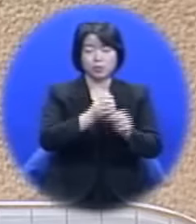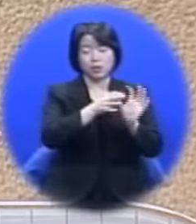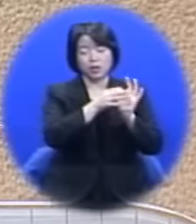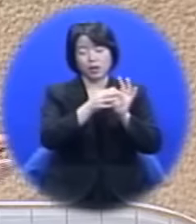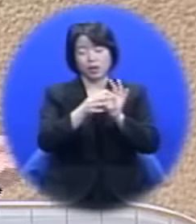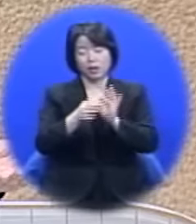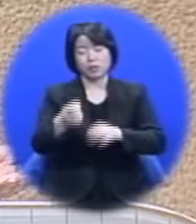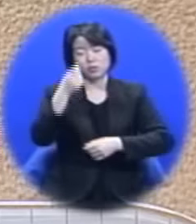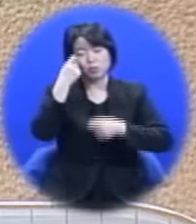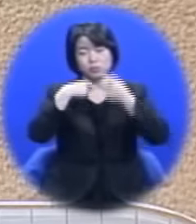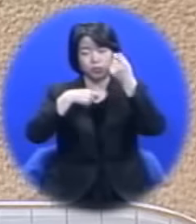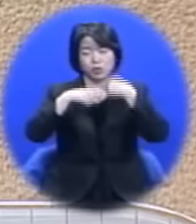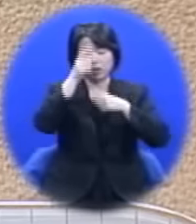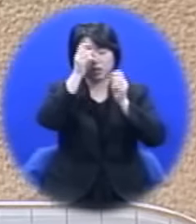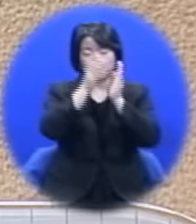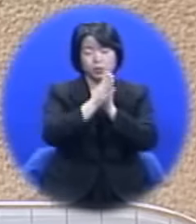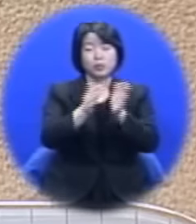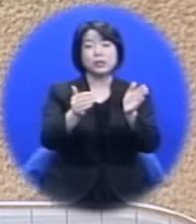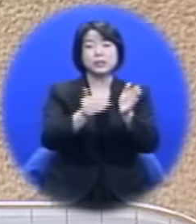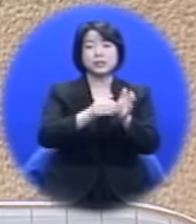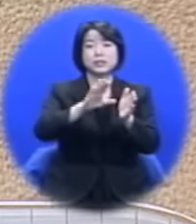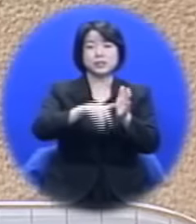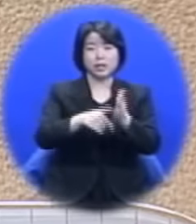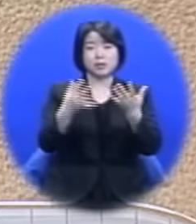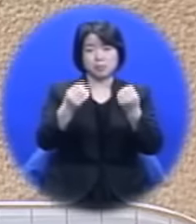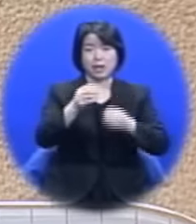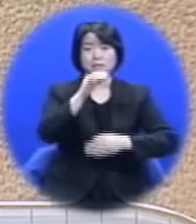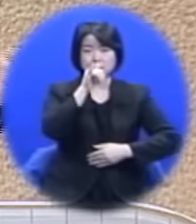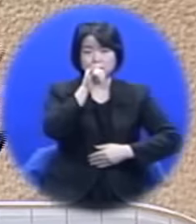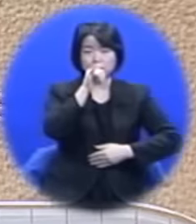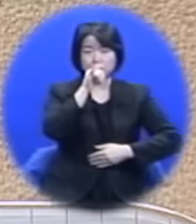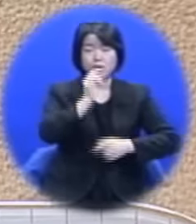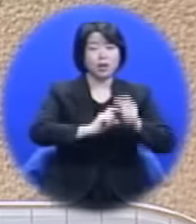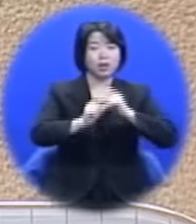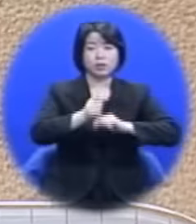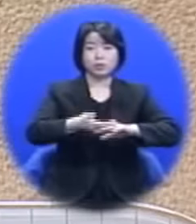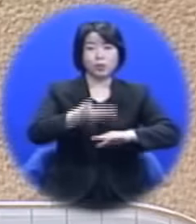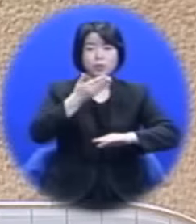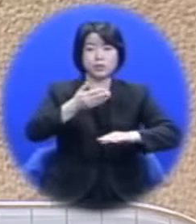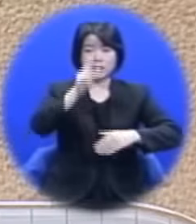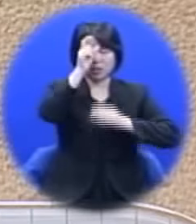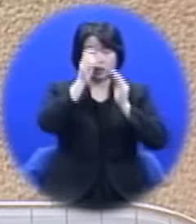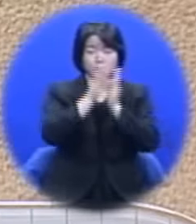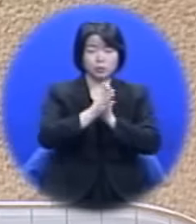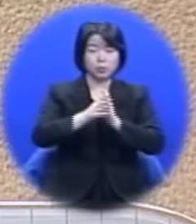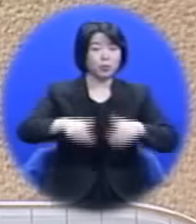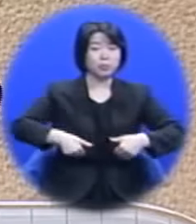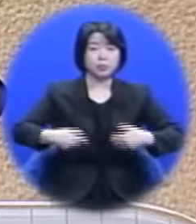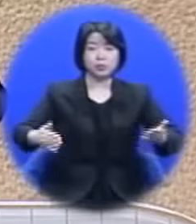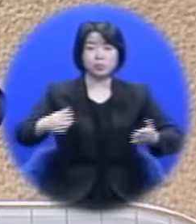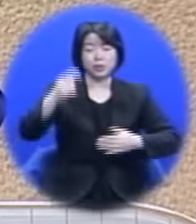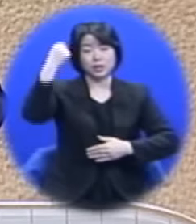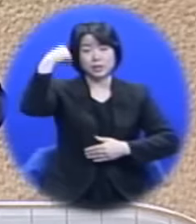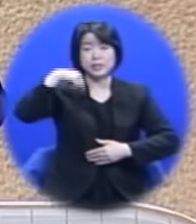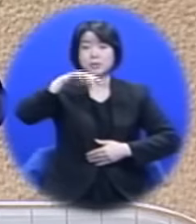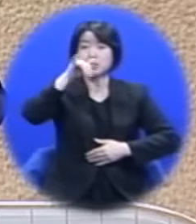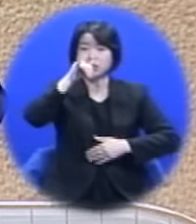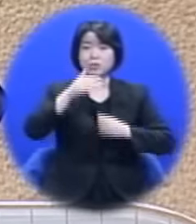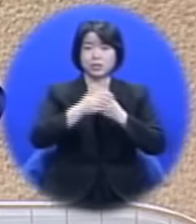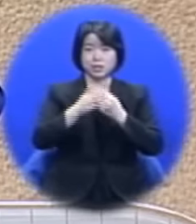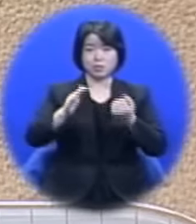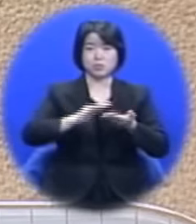울다가 기도가 끝난 적도 여러 번 있습니다 더 이상 기도할 필요도 없다는 느낌이 들었기